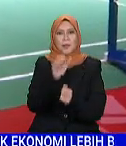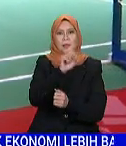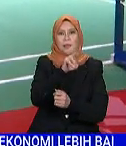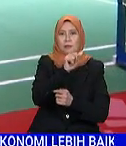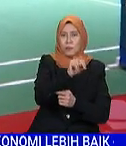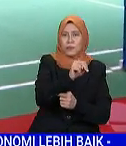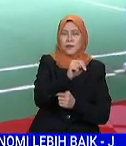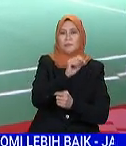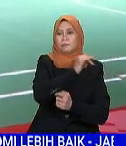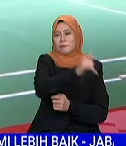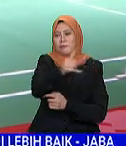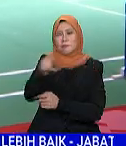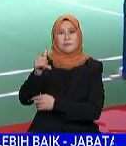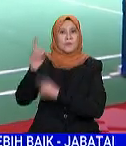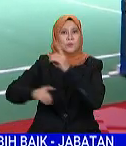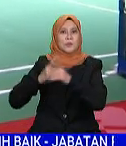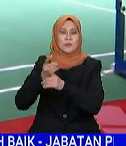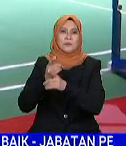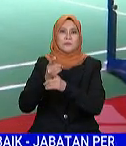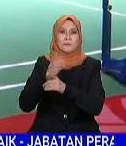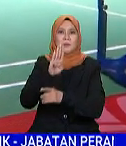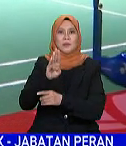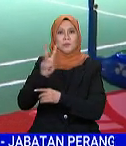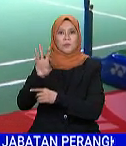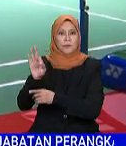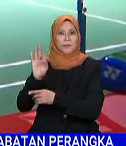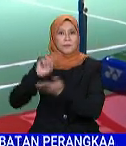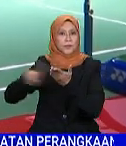Wuik ke jelajah dunia akhir BWF minggu depan.